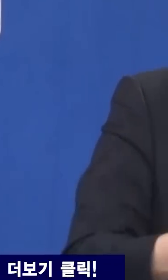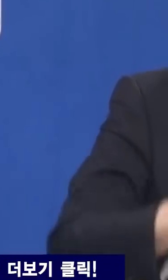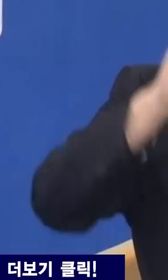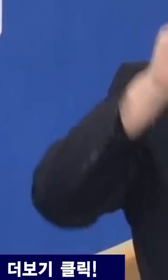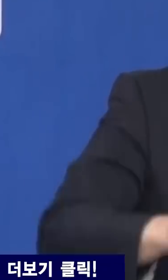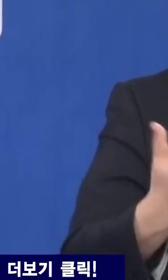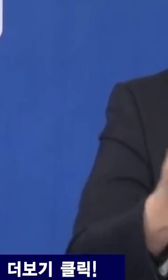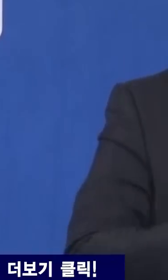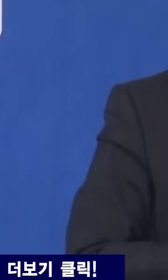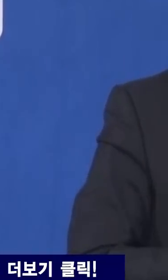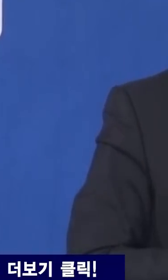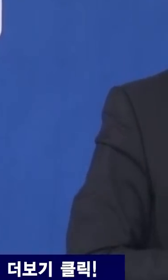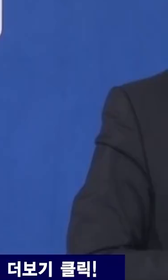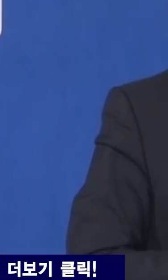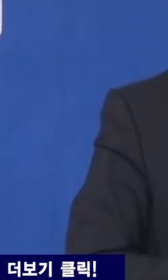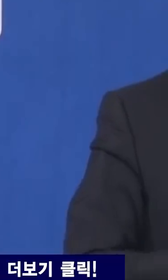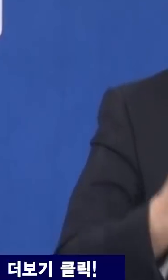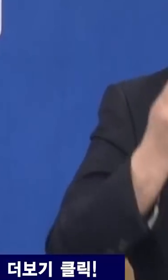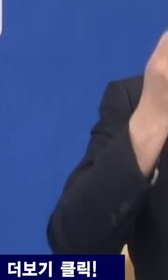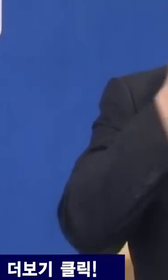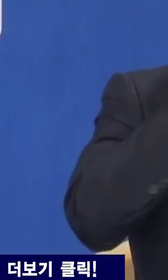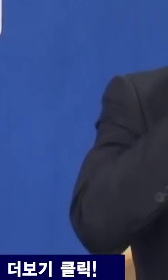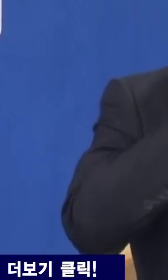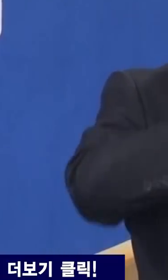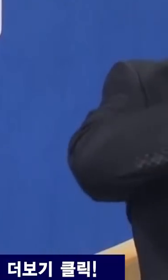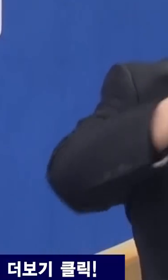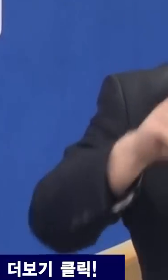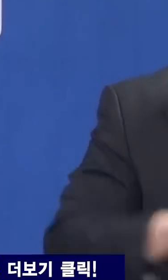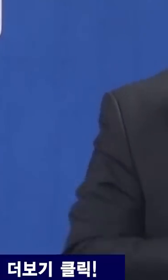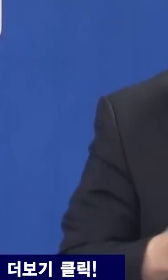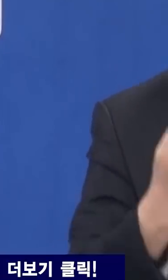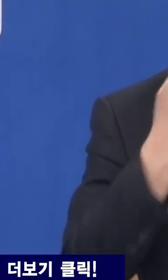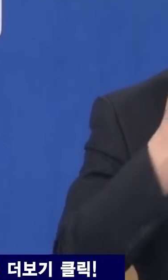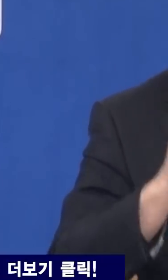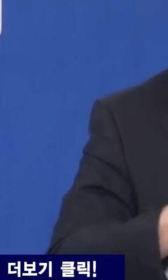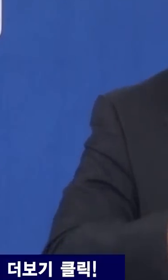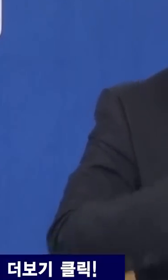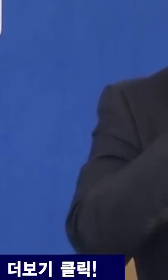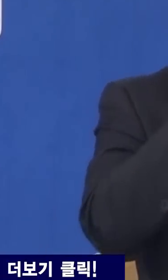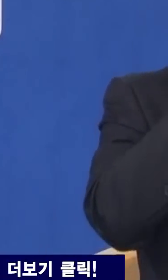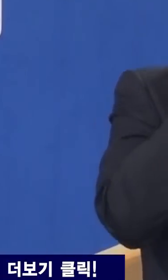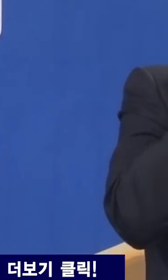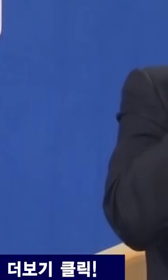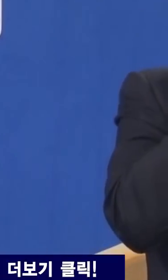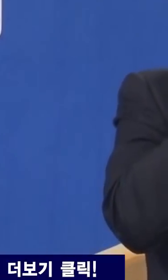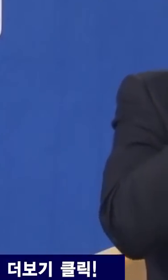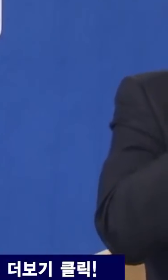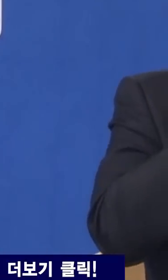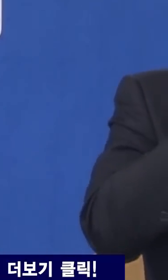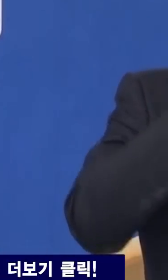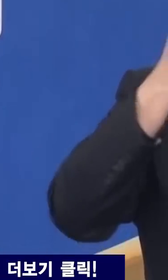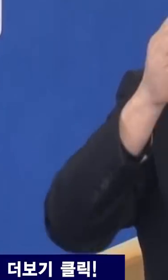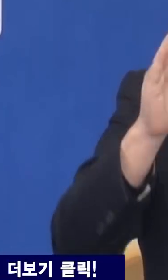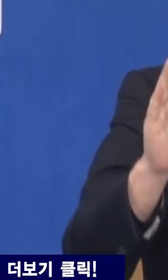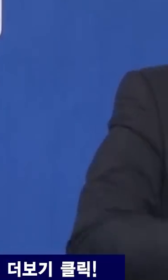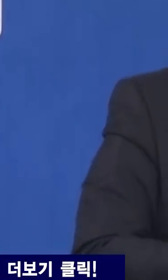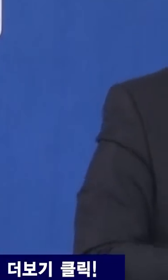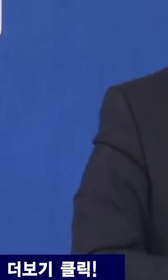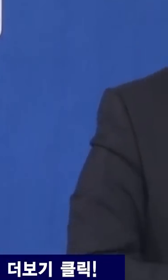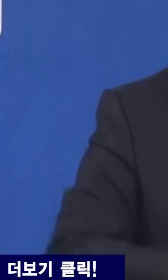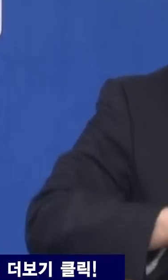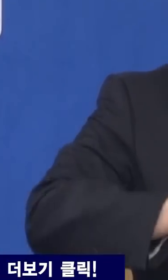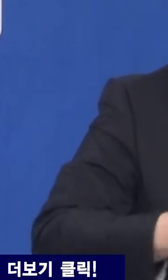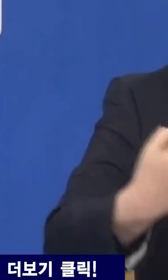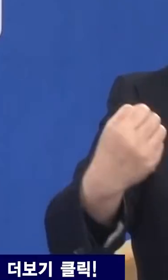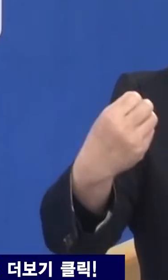태도입니다. 거짓을 거짓으로 덮을 수 있다고 생각하는 뻔뻔함에 혀를 내두를 지경입니다.